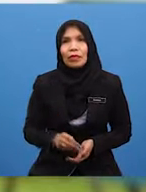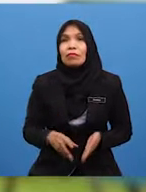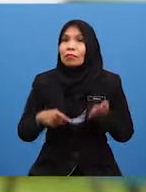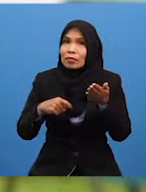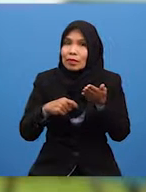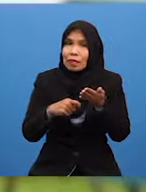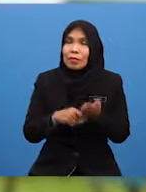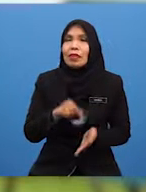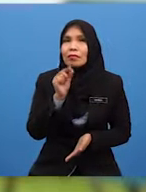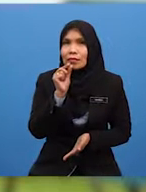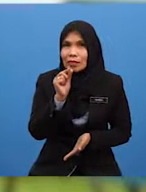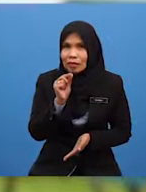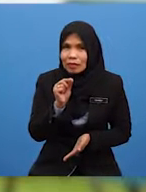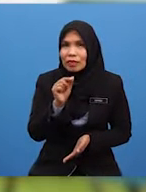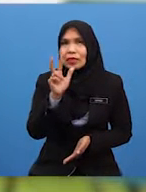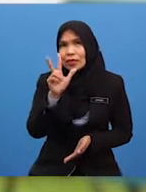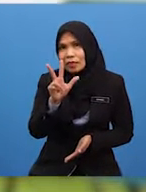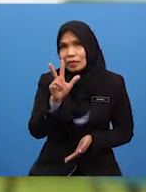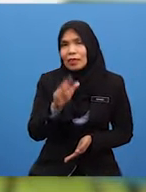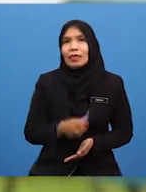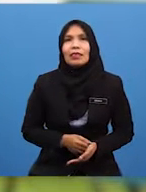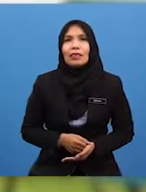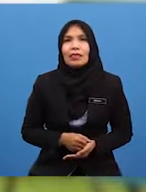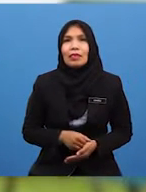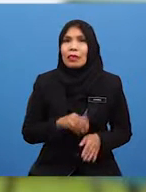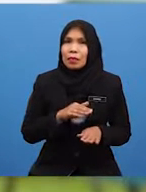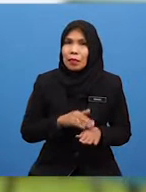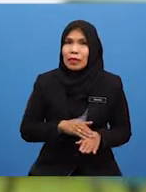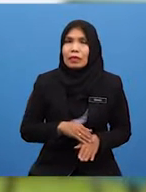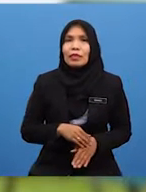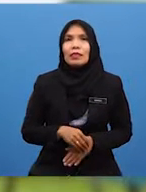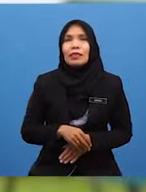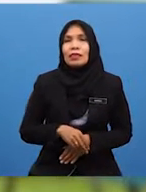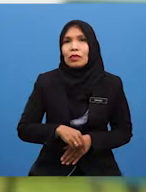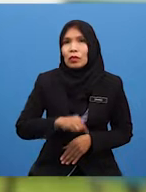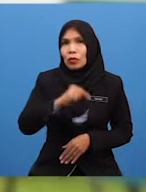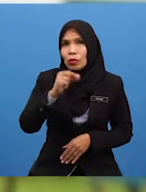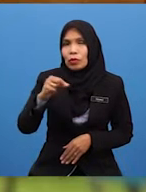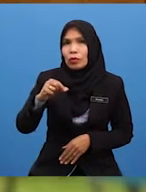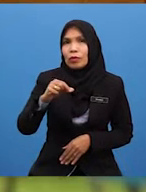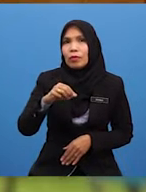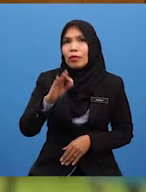menambah titik 3 pada huruf F sehingga G.